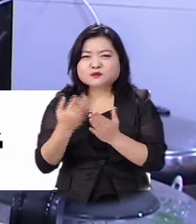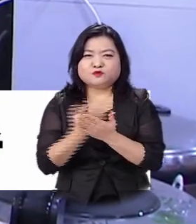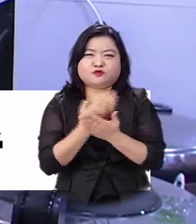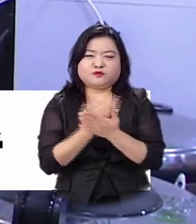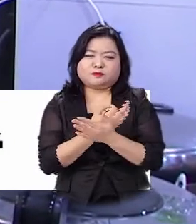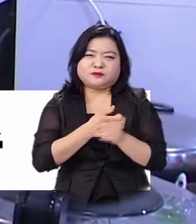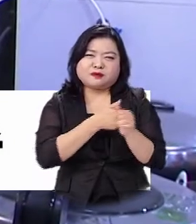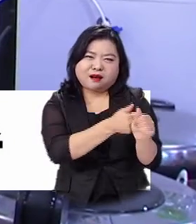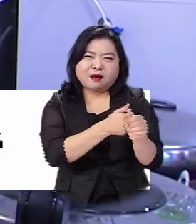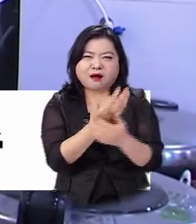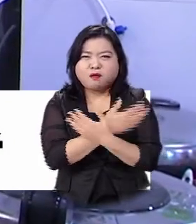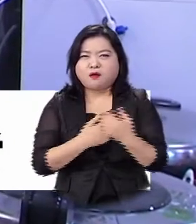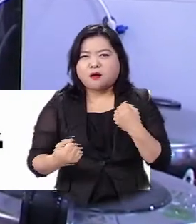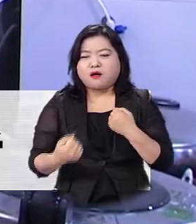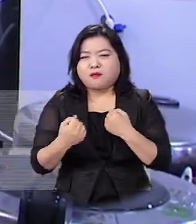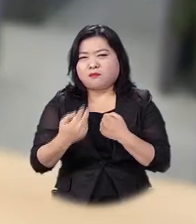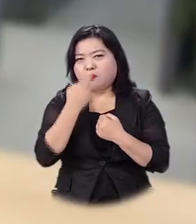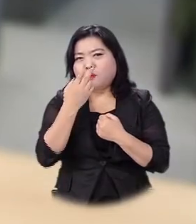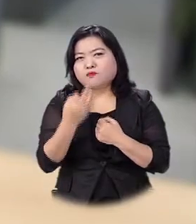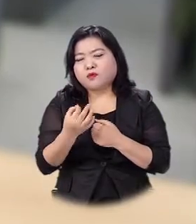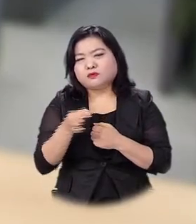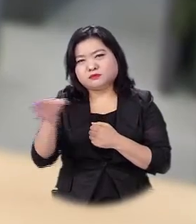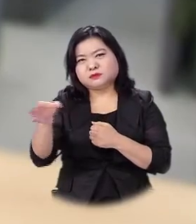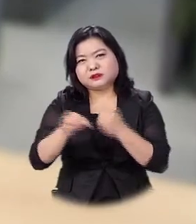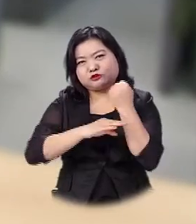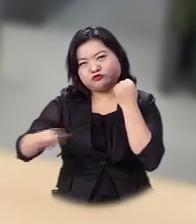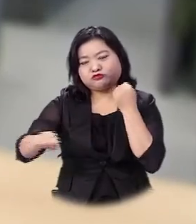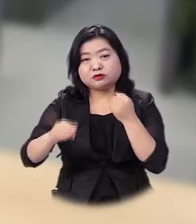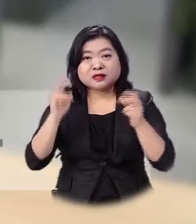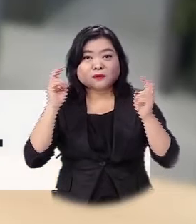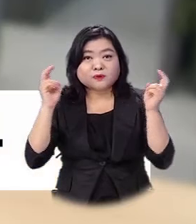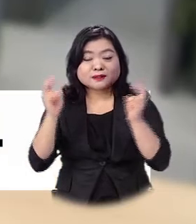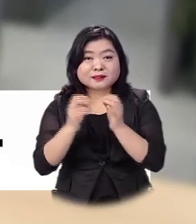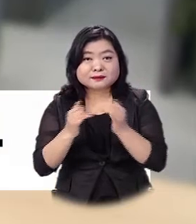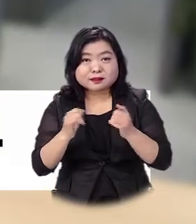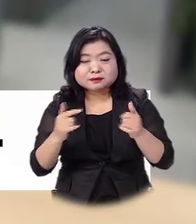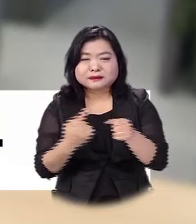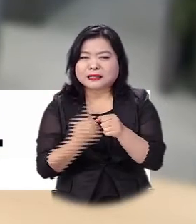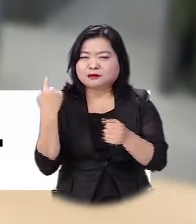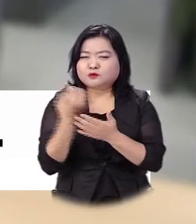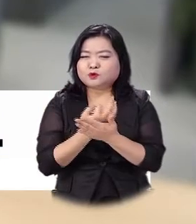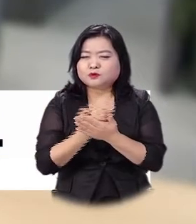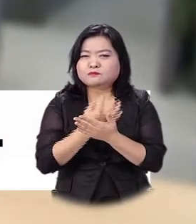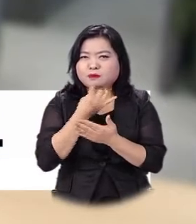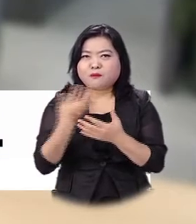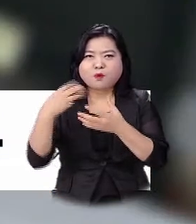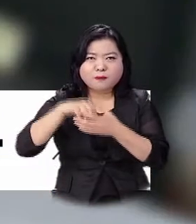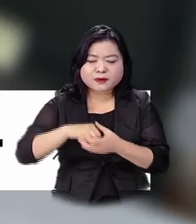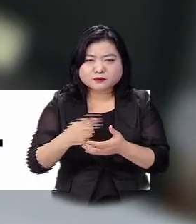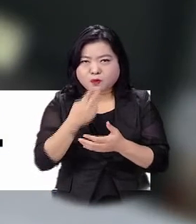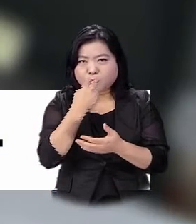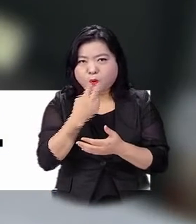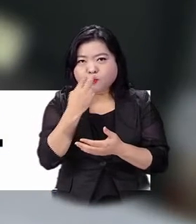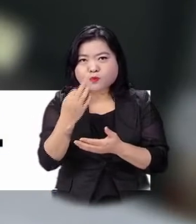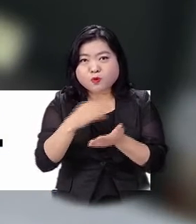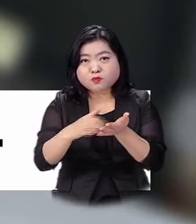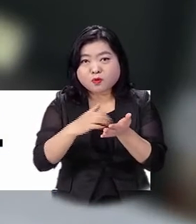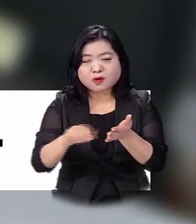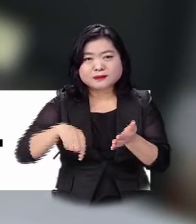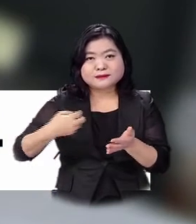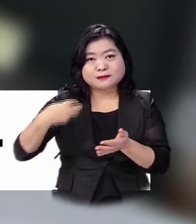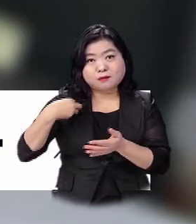근거한 건보료를 기준으로 합니다. 반면 직장인들은 지난해 소득만 포함해 보험료를 산정하는 데다